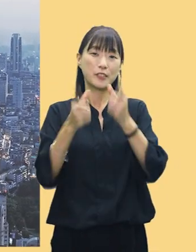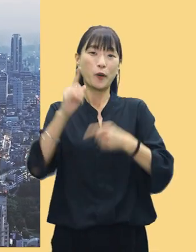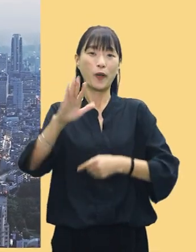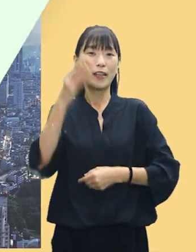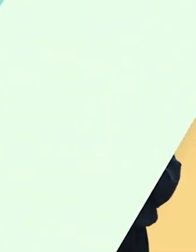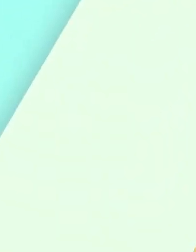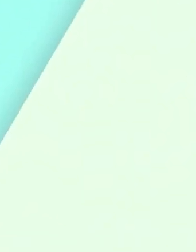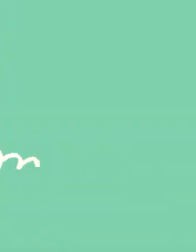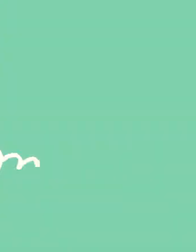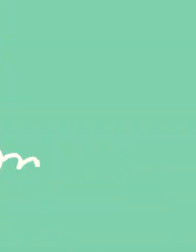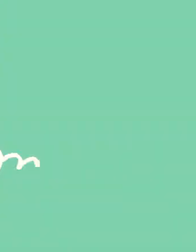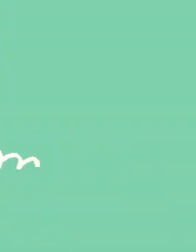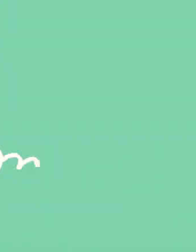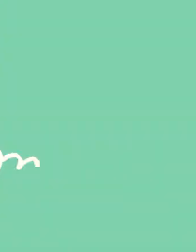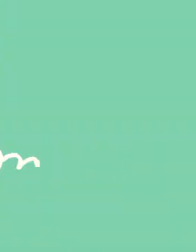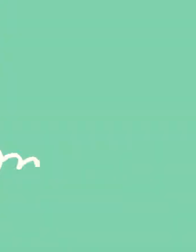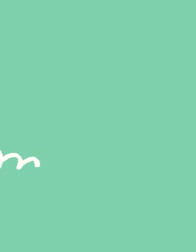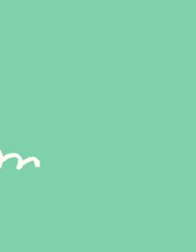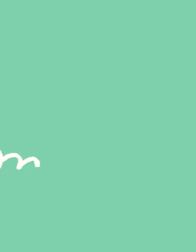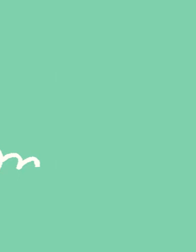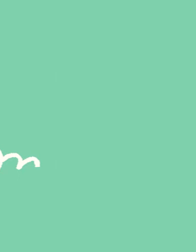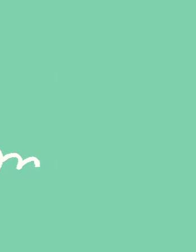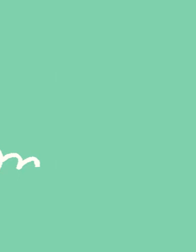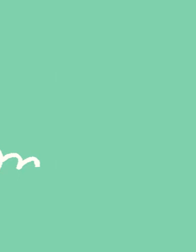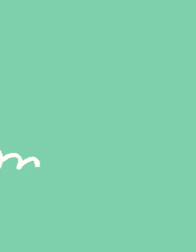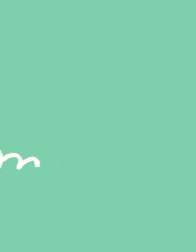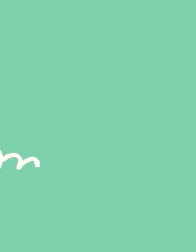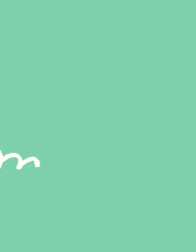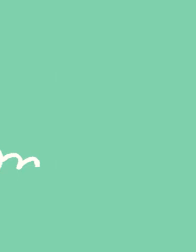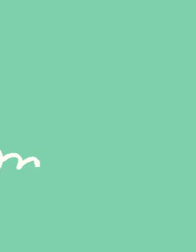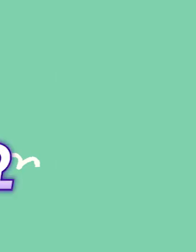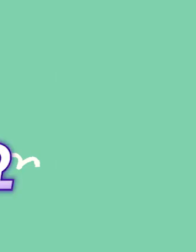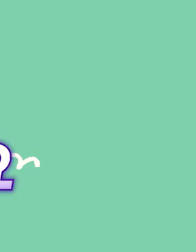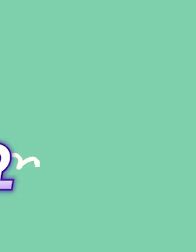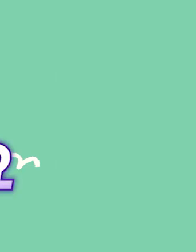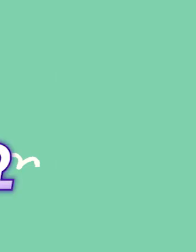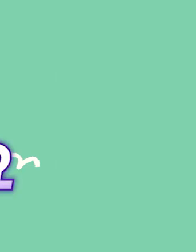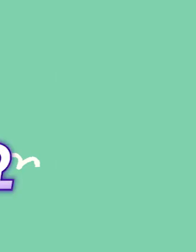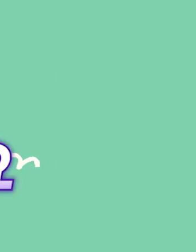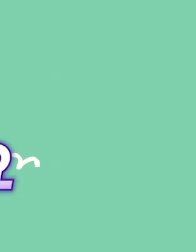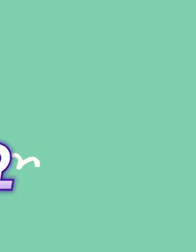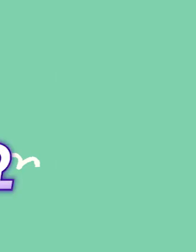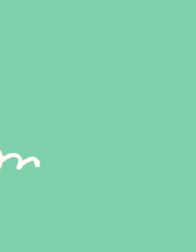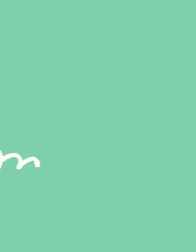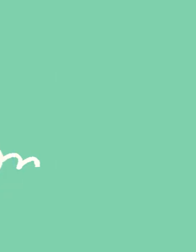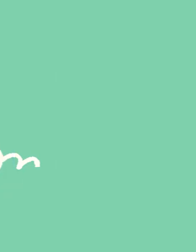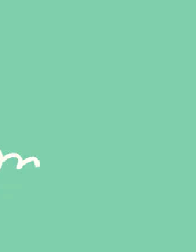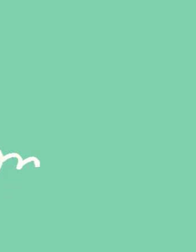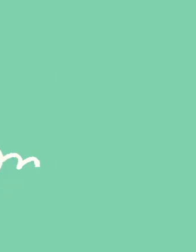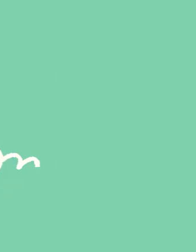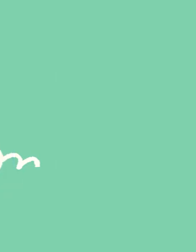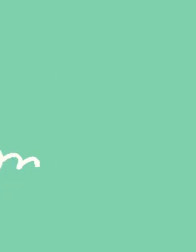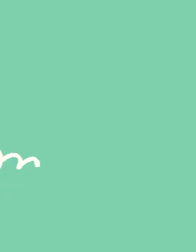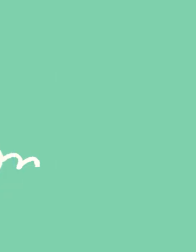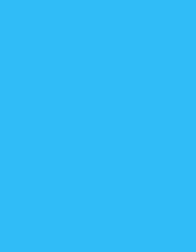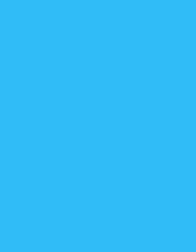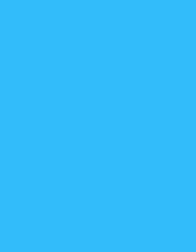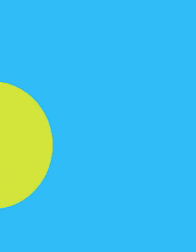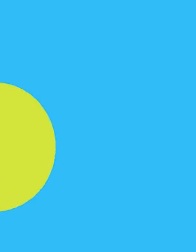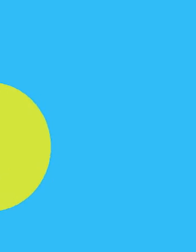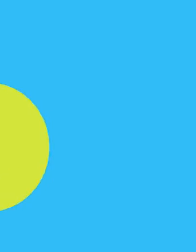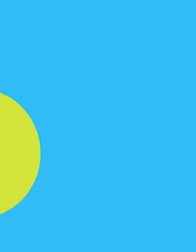바랍니다. 6월 셋째 주 위클리 강남 여기까지입니다. 다음 주에 또 만나요. 안녕.